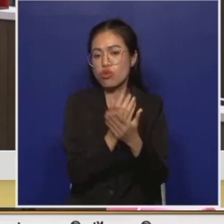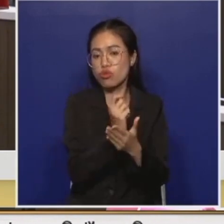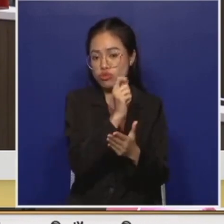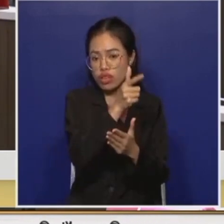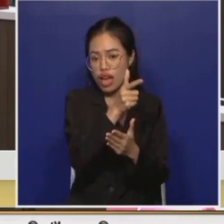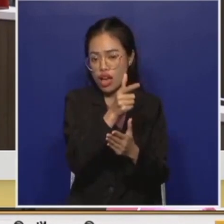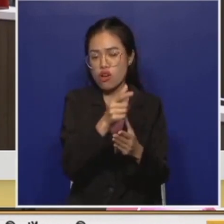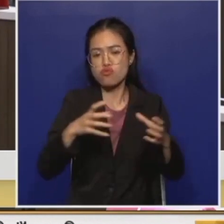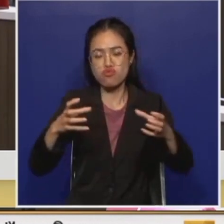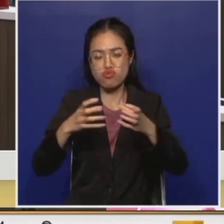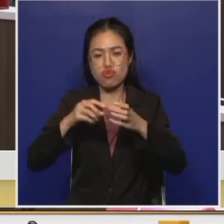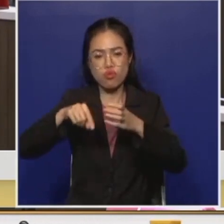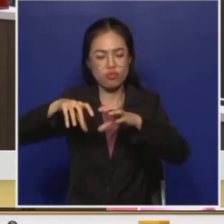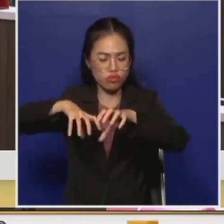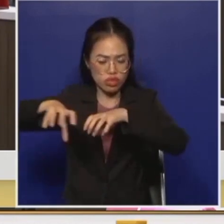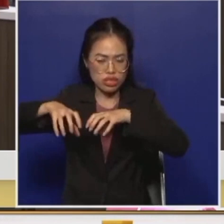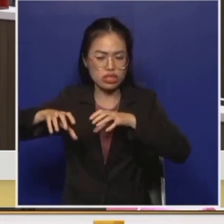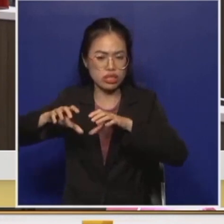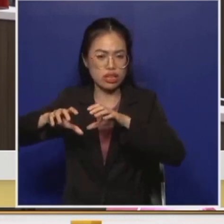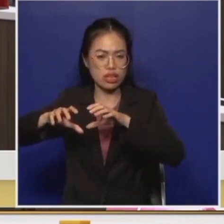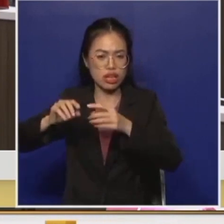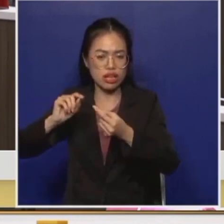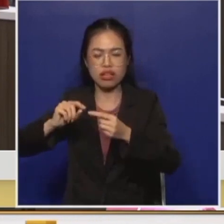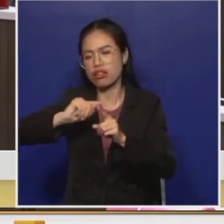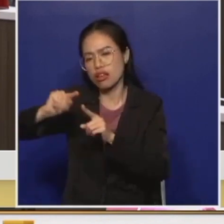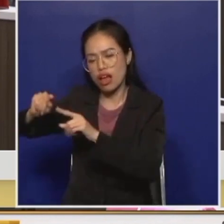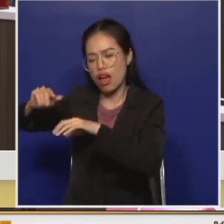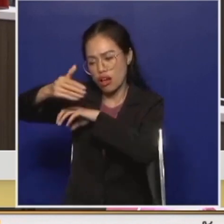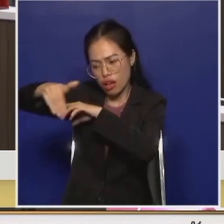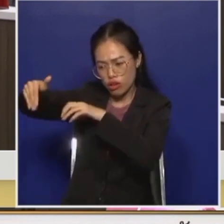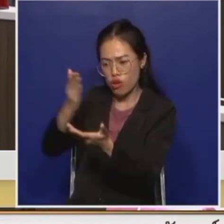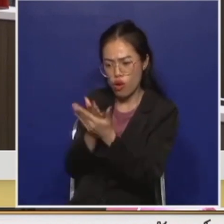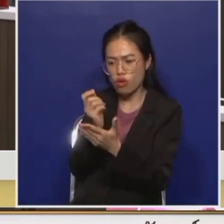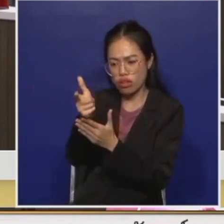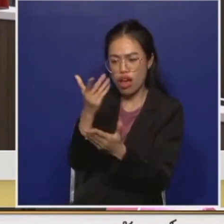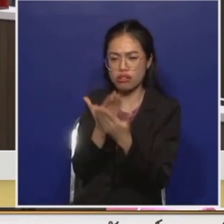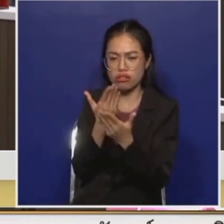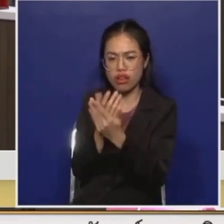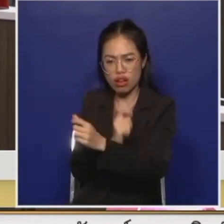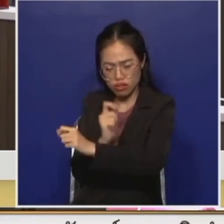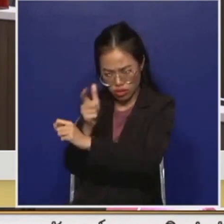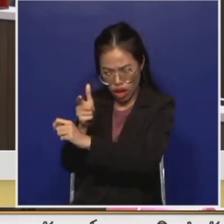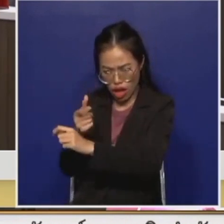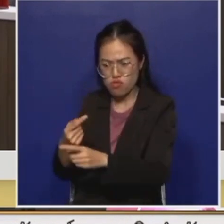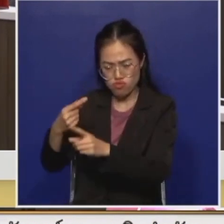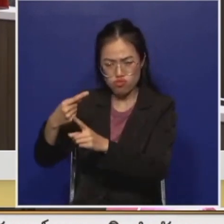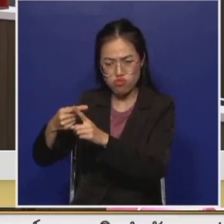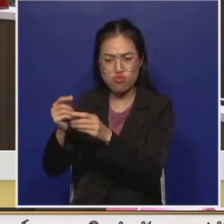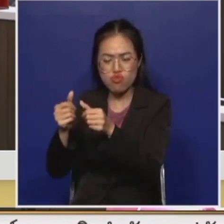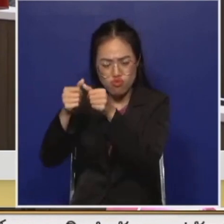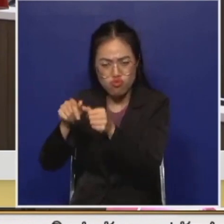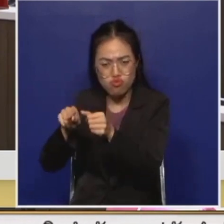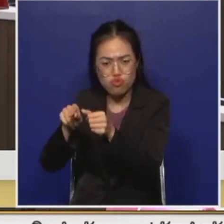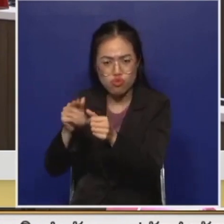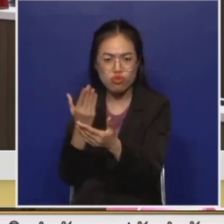ผู้ประกอบการทิ gleichen seanค่าใช้จ่ายของท่านก็ยงอยู่ท่านเอมาคบรวมนับเป็น